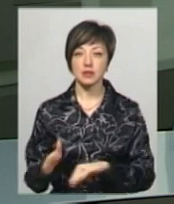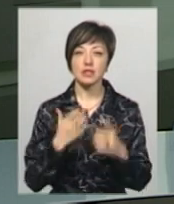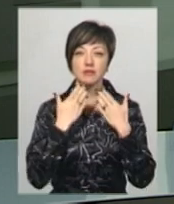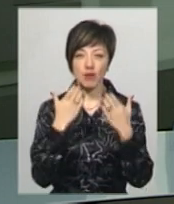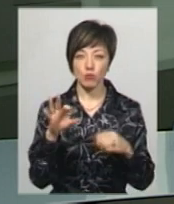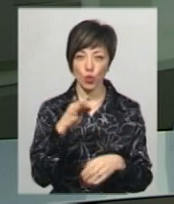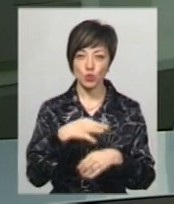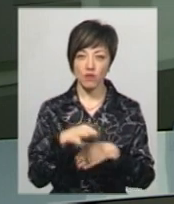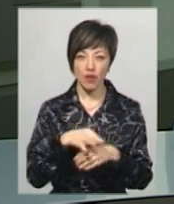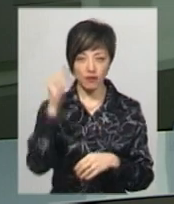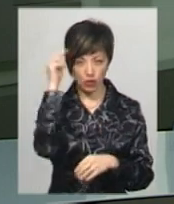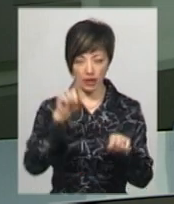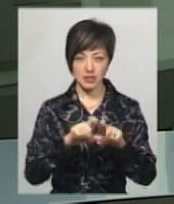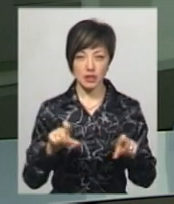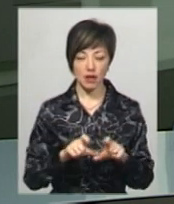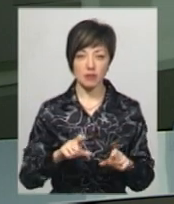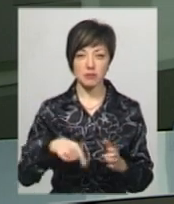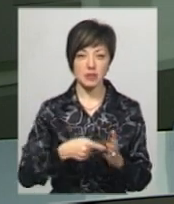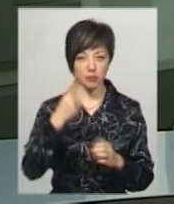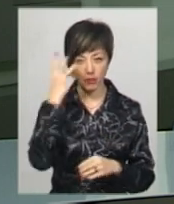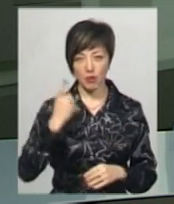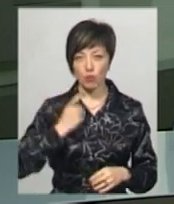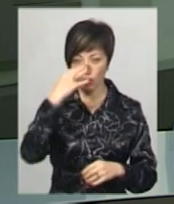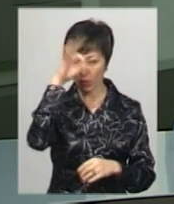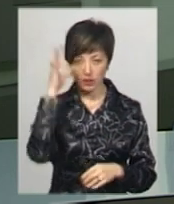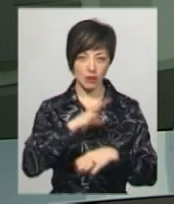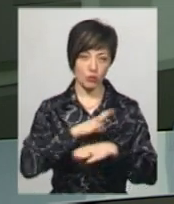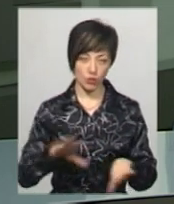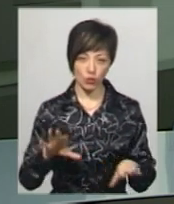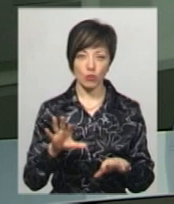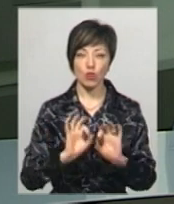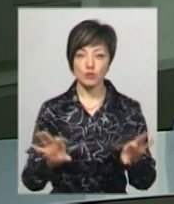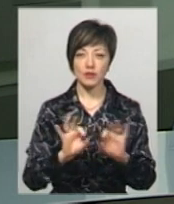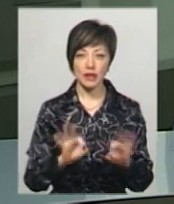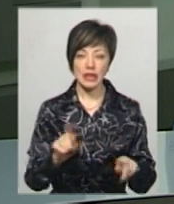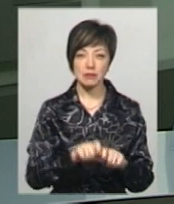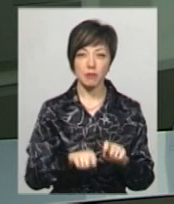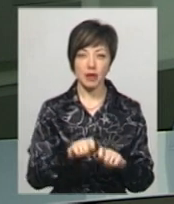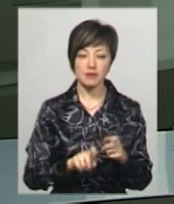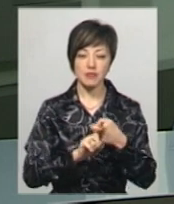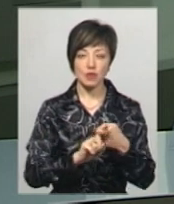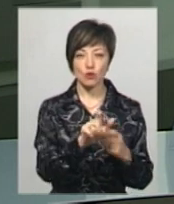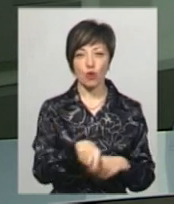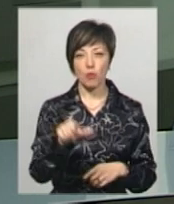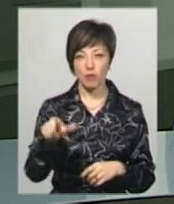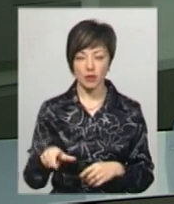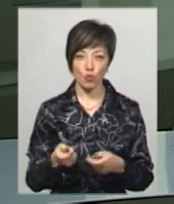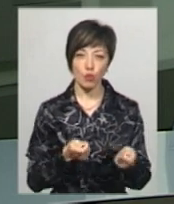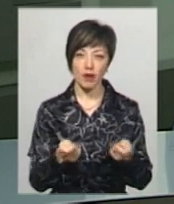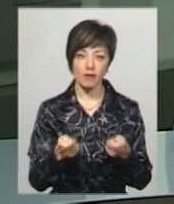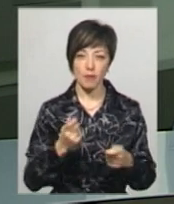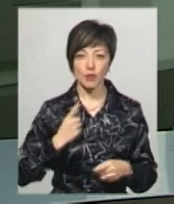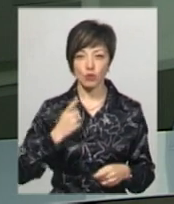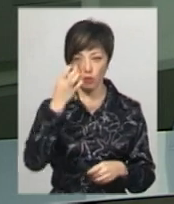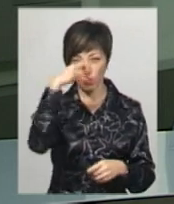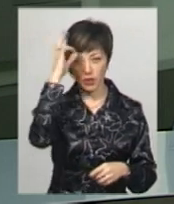Звернень про цькування в навчальних закладах Хмельницького до патрульної поліції не надходило. Про це розповідає інспектор зі зв'язків з громадськістю управління